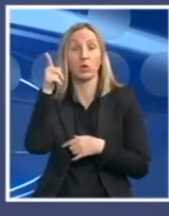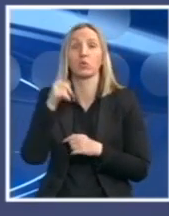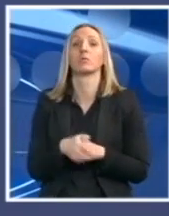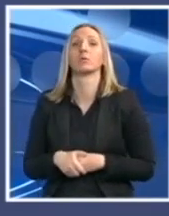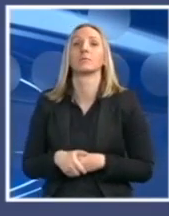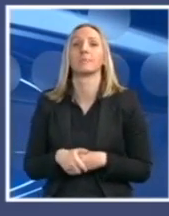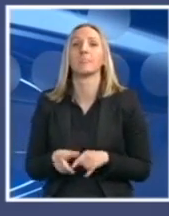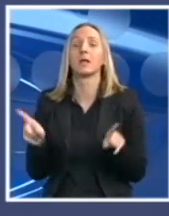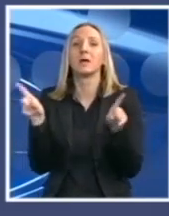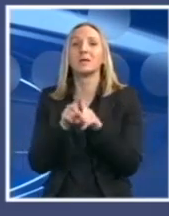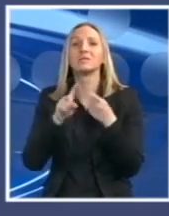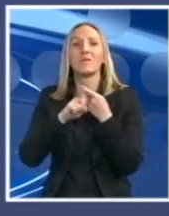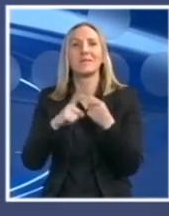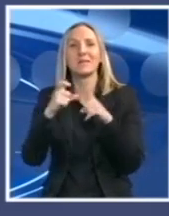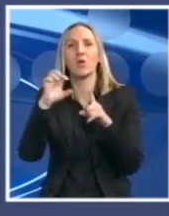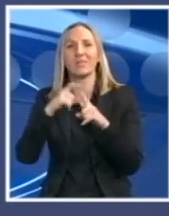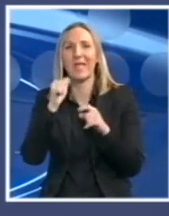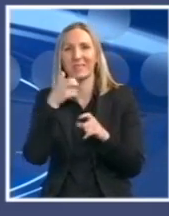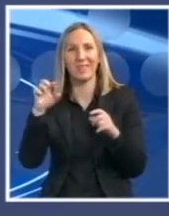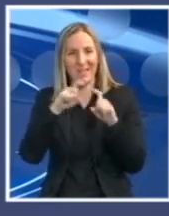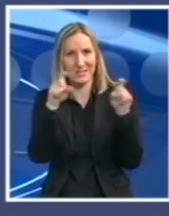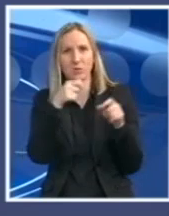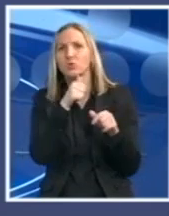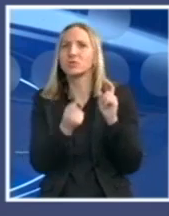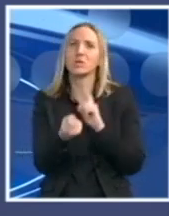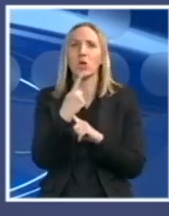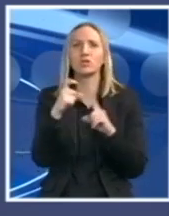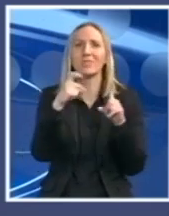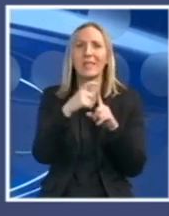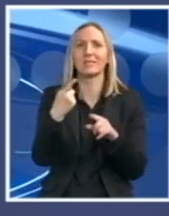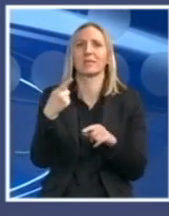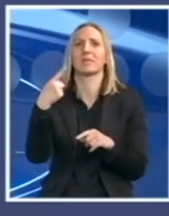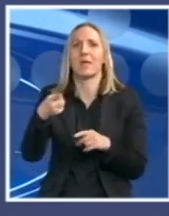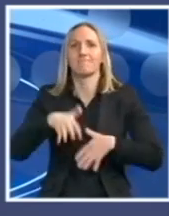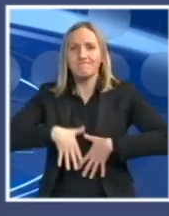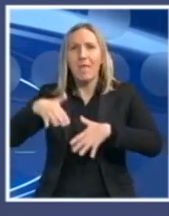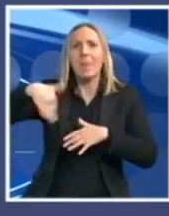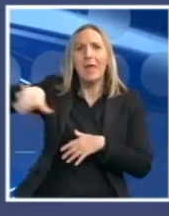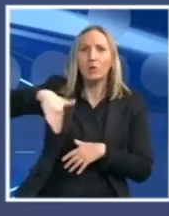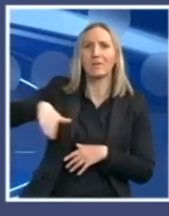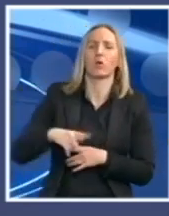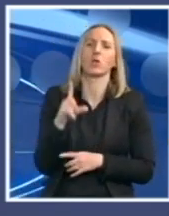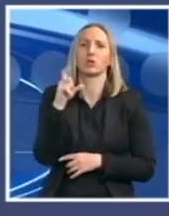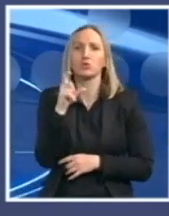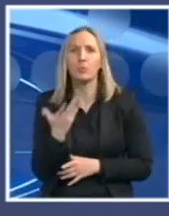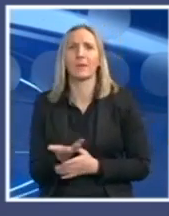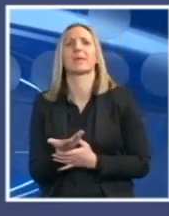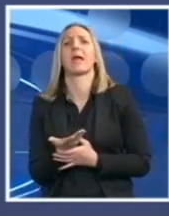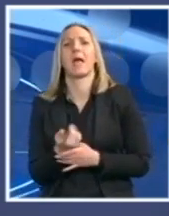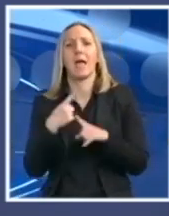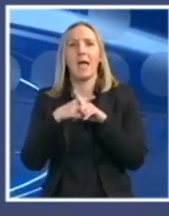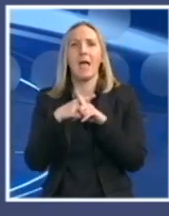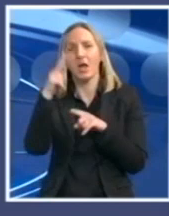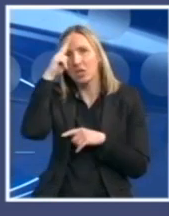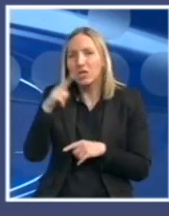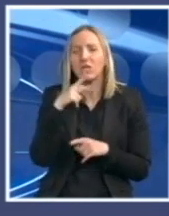Takođe, vezano za slučaj Dedinje, šta se dešava sa ustanovama, recimo, Dedinje, Narodni front, Ćuprija, razne zdravstvene ustanove u